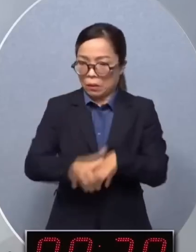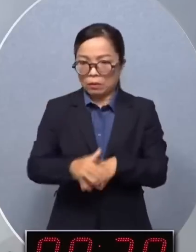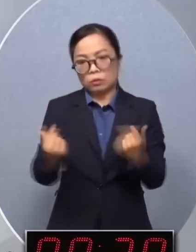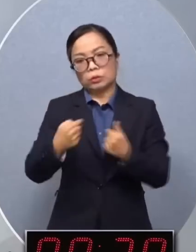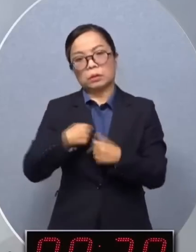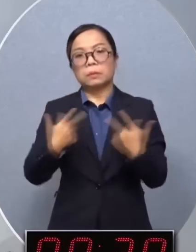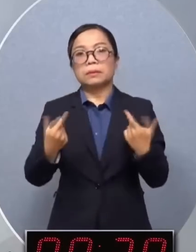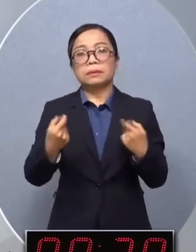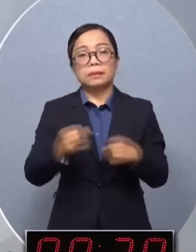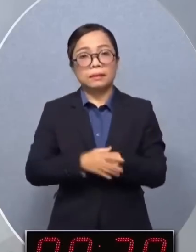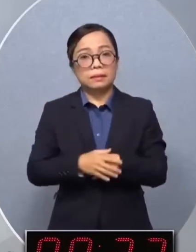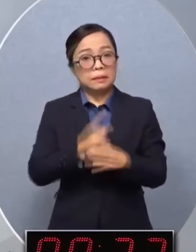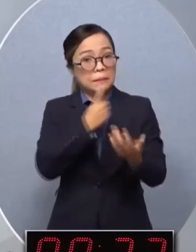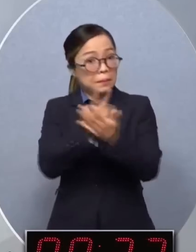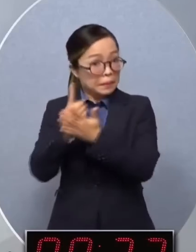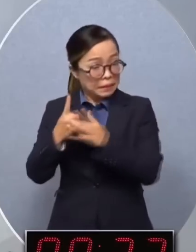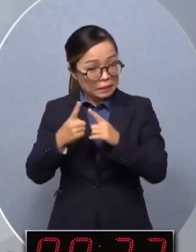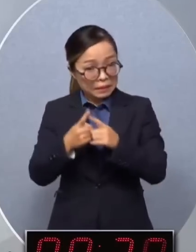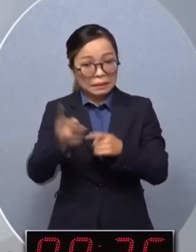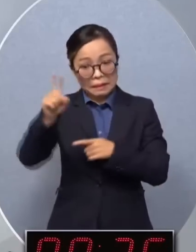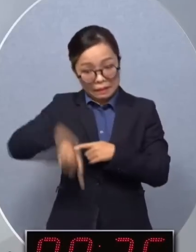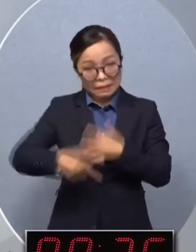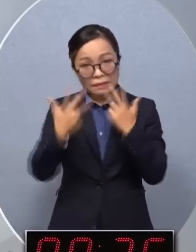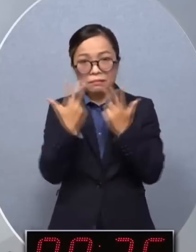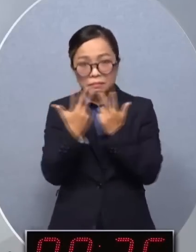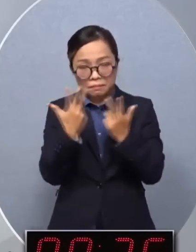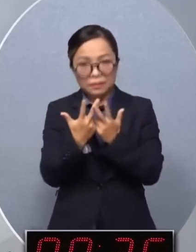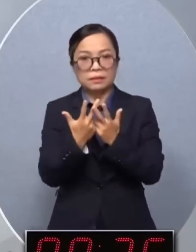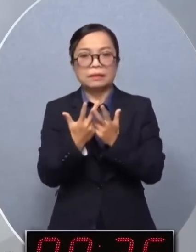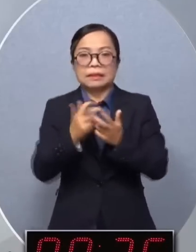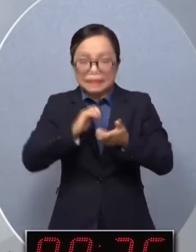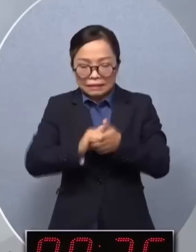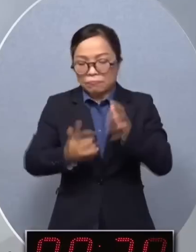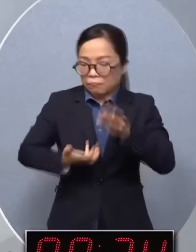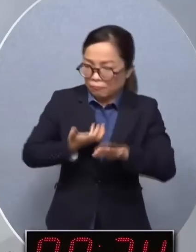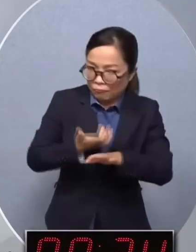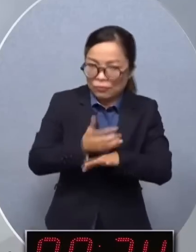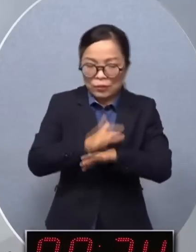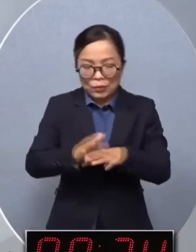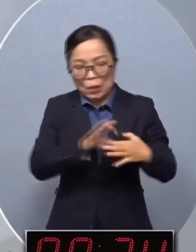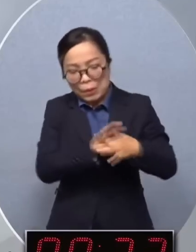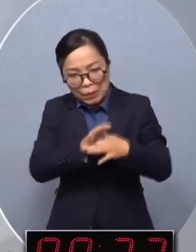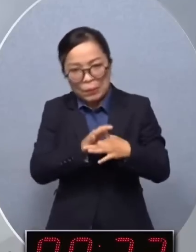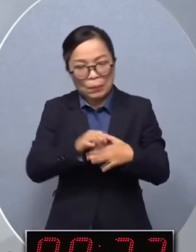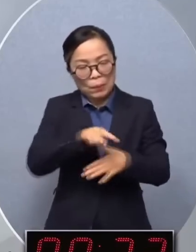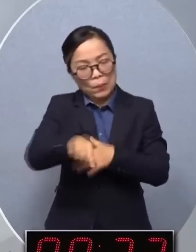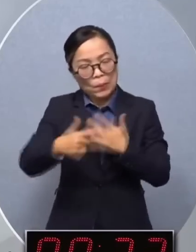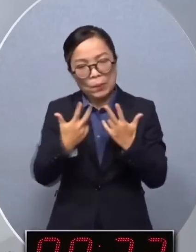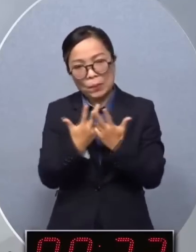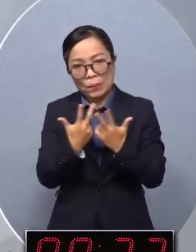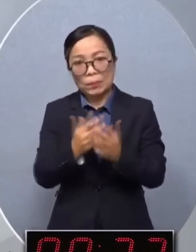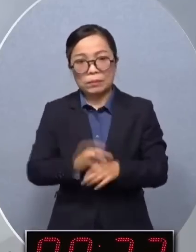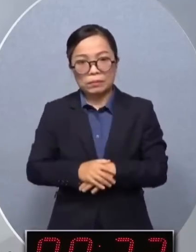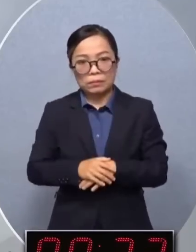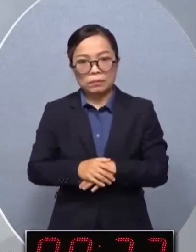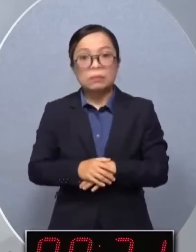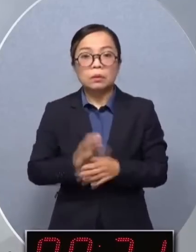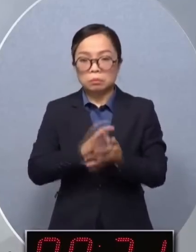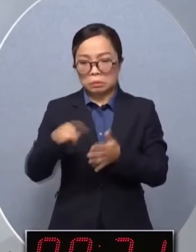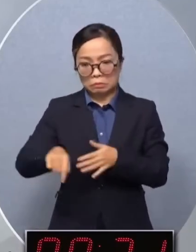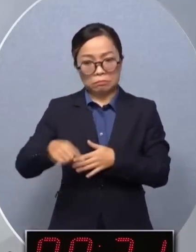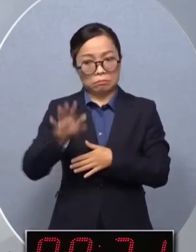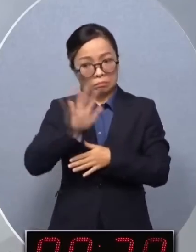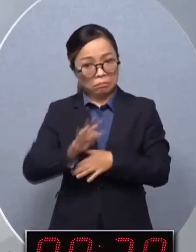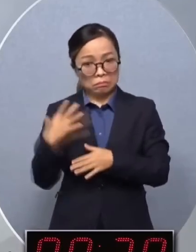我一样。每一个人来到新北，我们就会投入关心，让我们用这样一个态